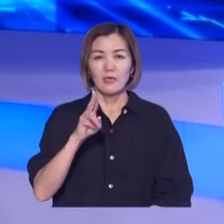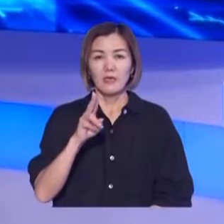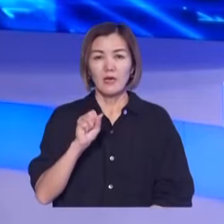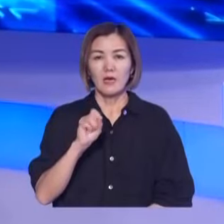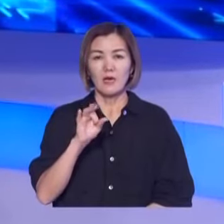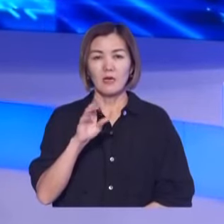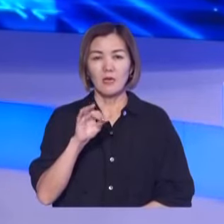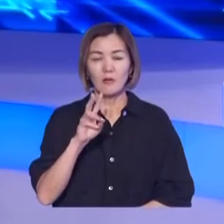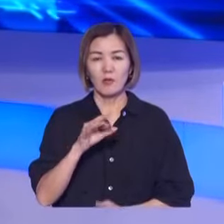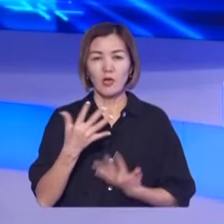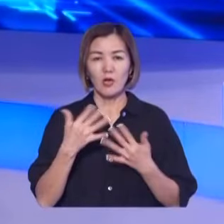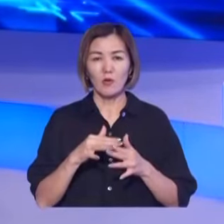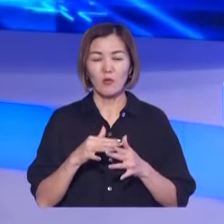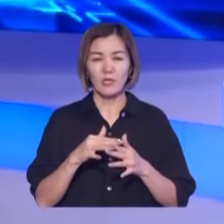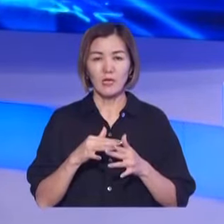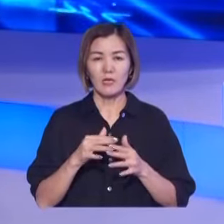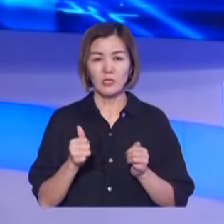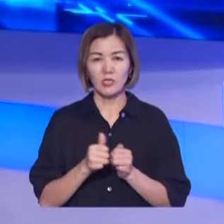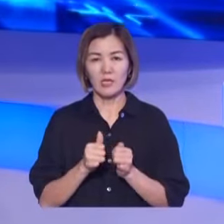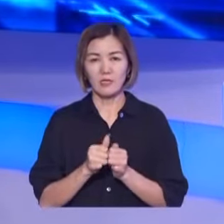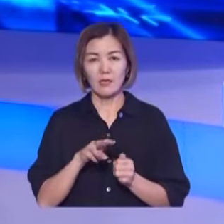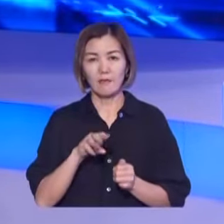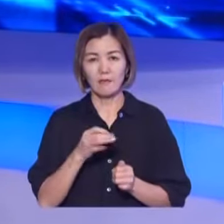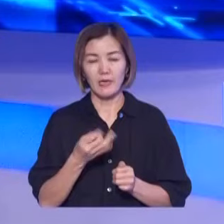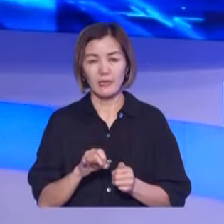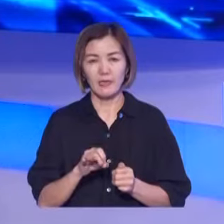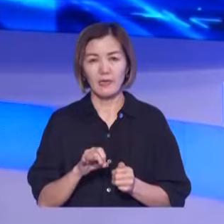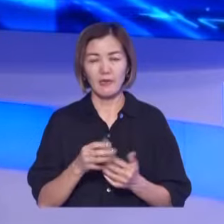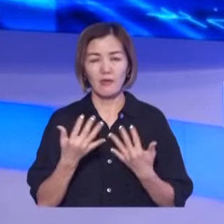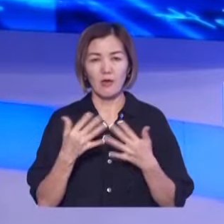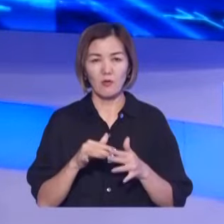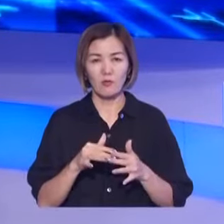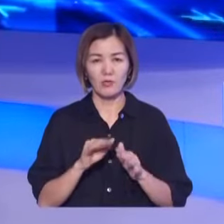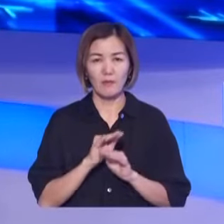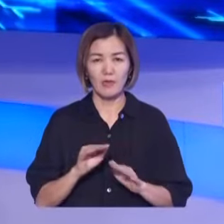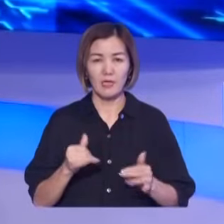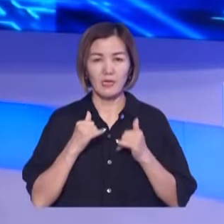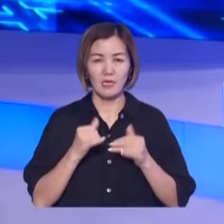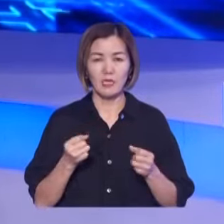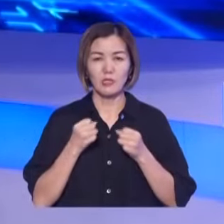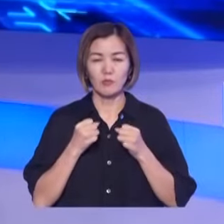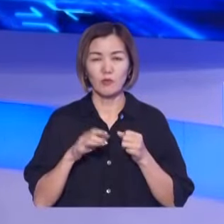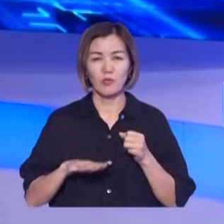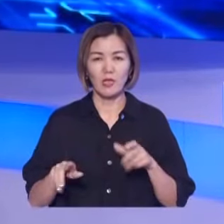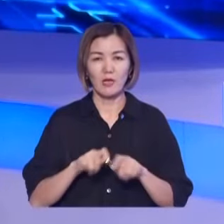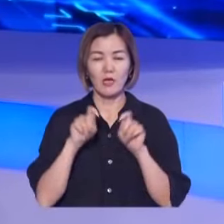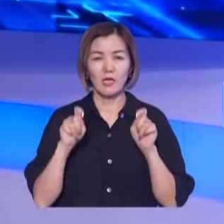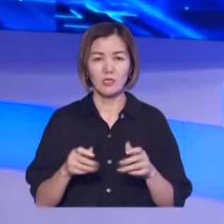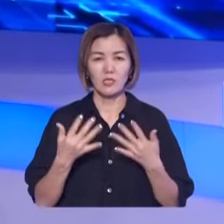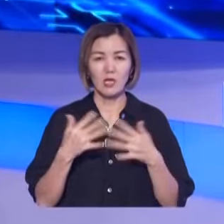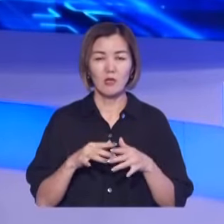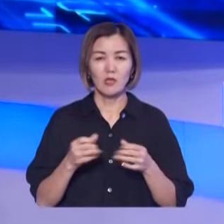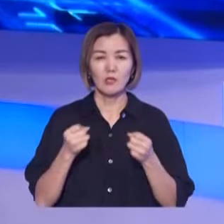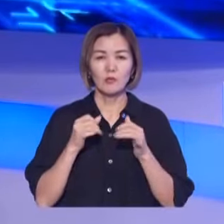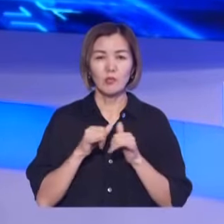Дені саудың жаны сау. Қарабұлақ ауылдық округіне қарасты Матай Байысов ауылында балаларға арналған спорт алаңы ашылды. Ауылдық